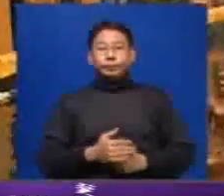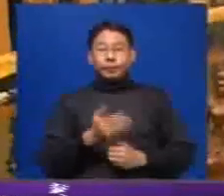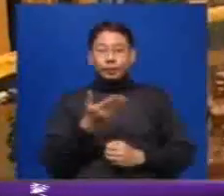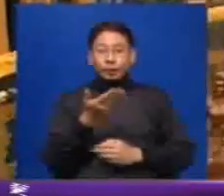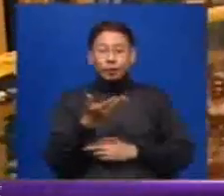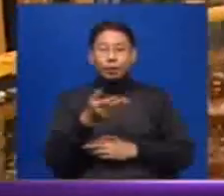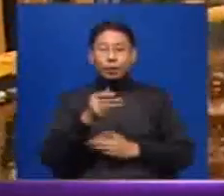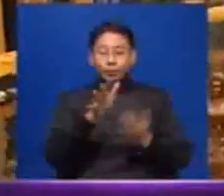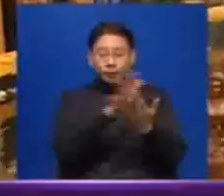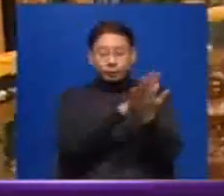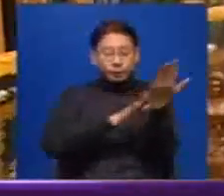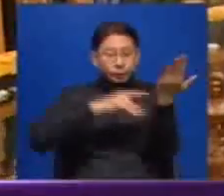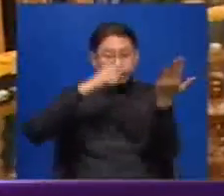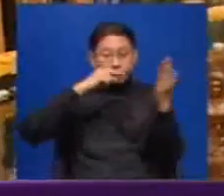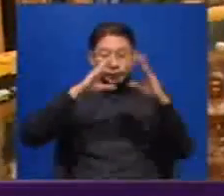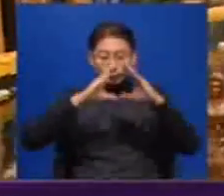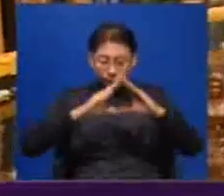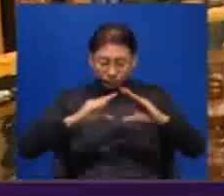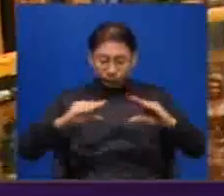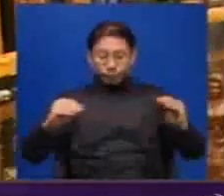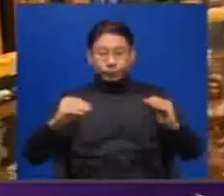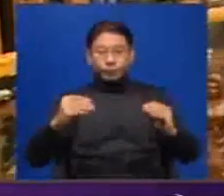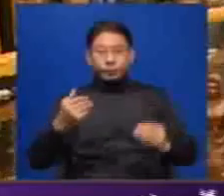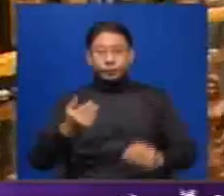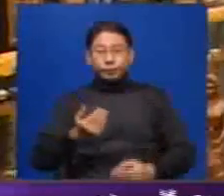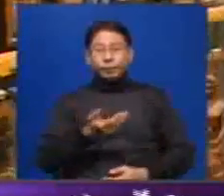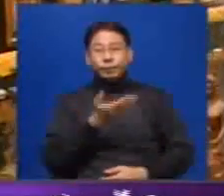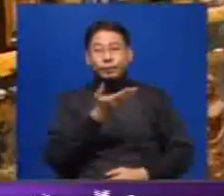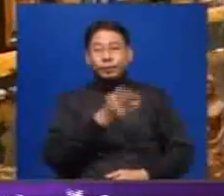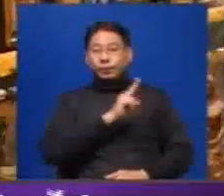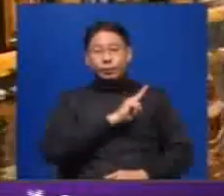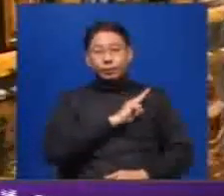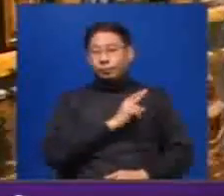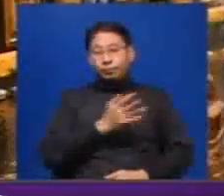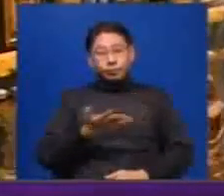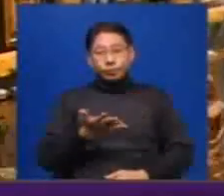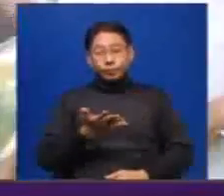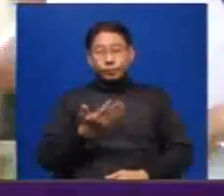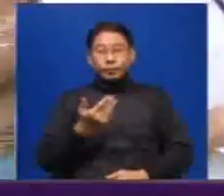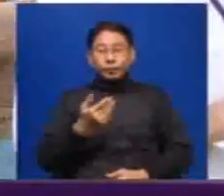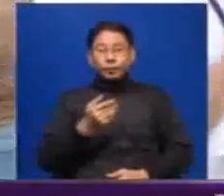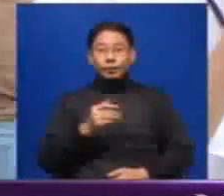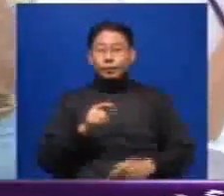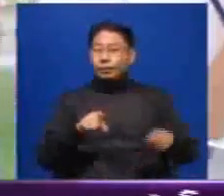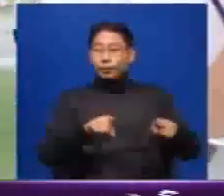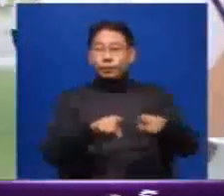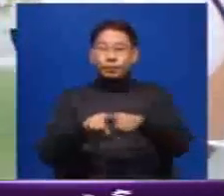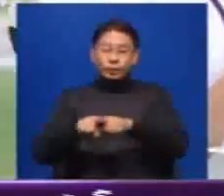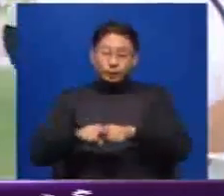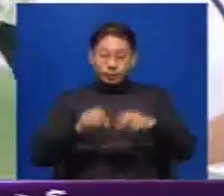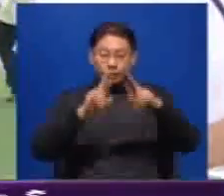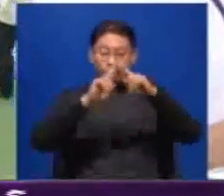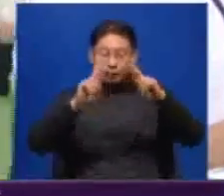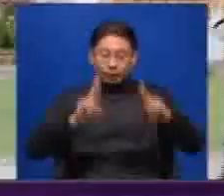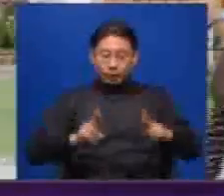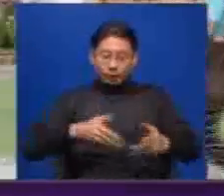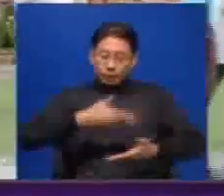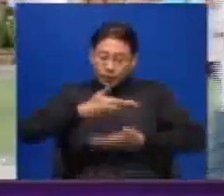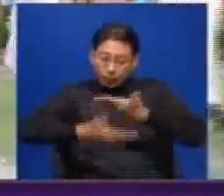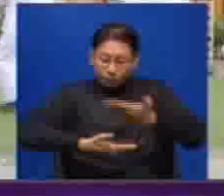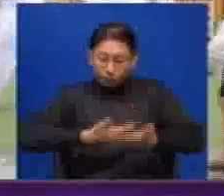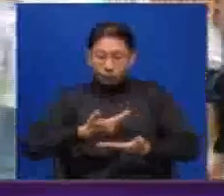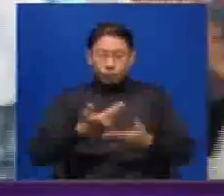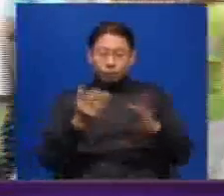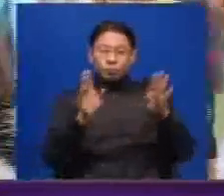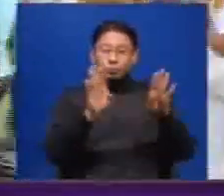ขอพรให้ประเทศชาติมีความสุขไม่ได้ขอให้ตัวเอง เช่นเดียวกับเจ้าของกิจการร้านขายของชำย่านตลิ่งชันยอม